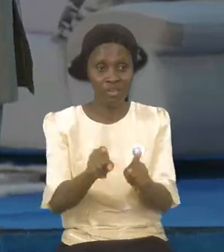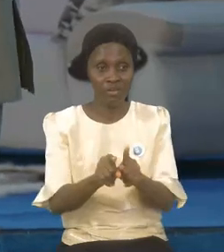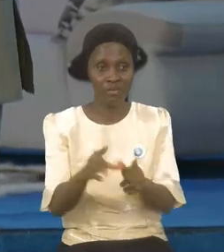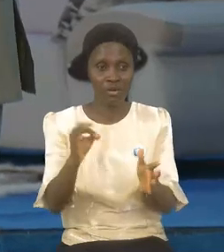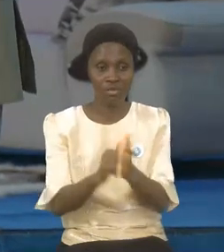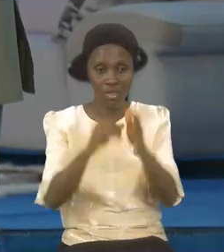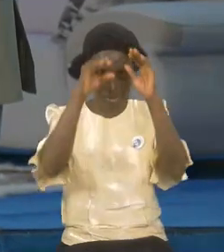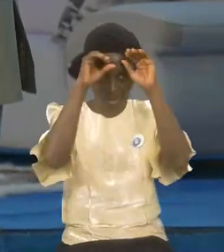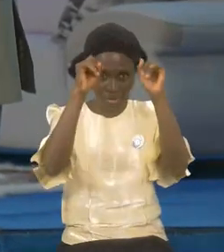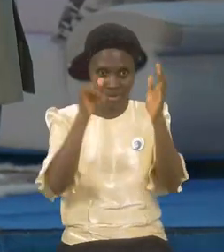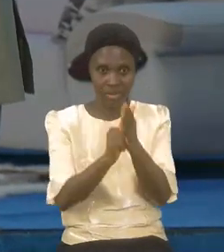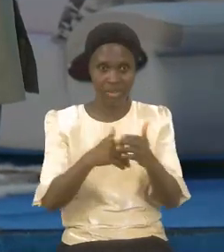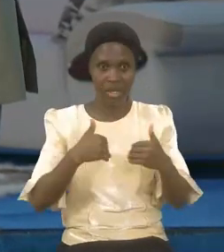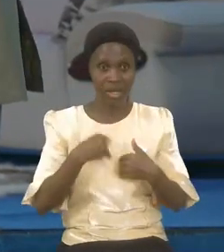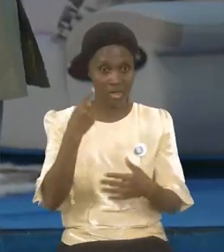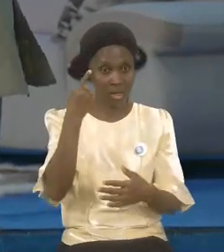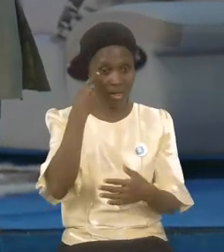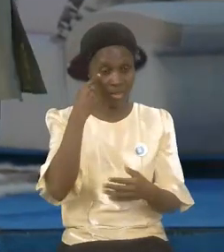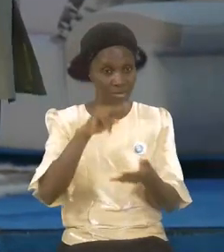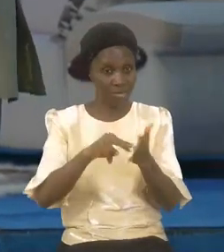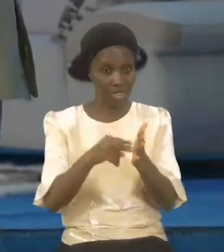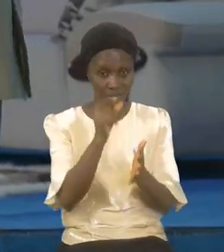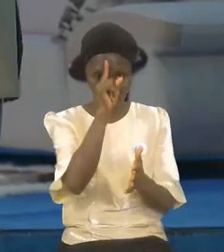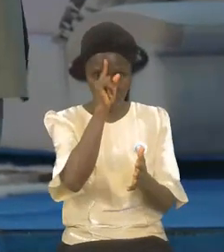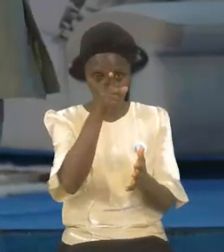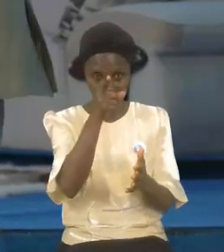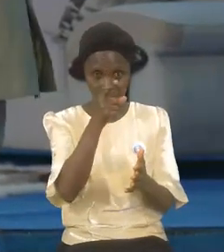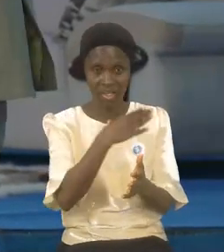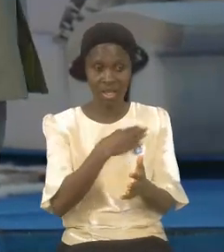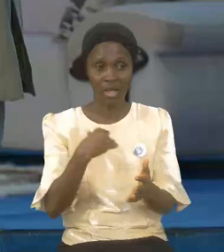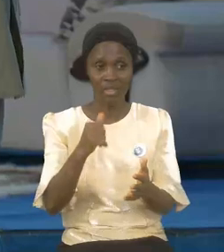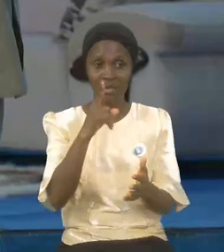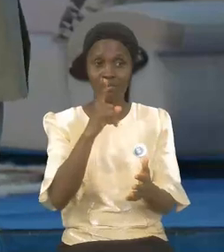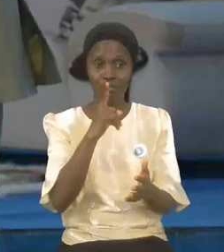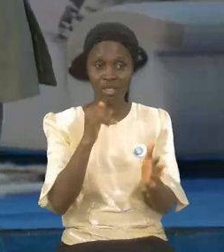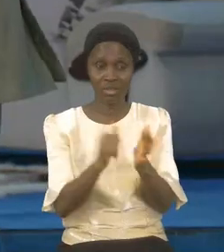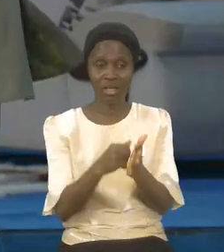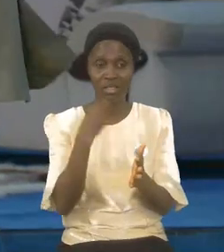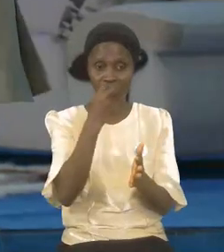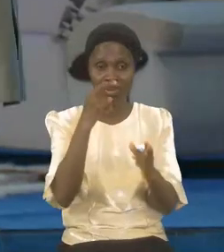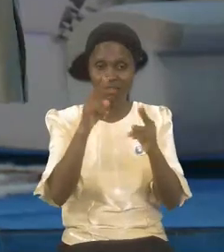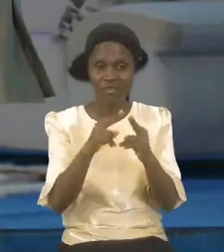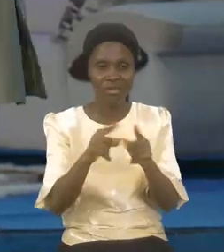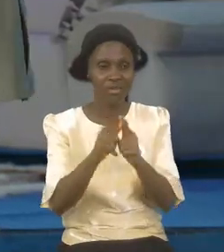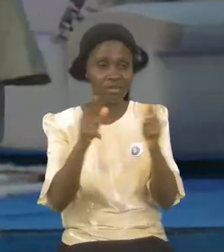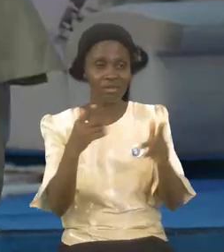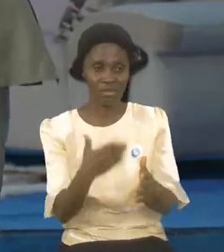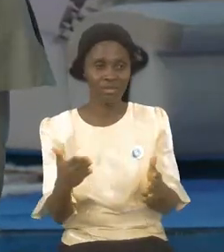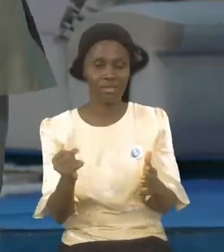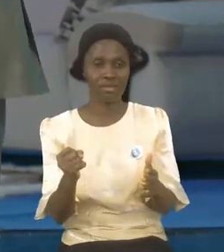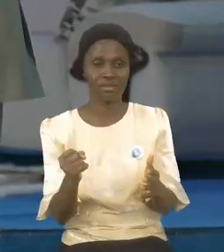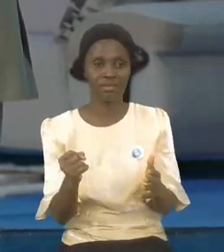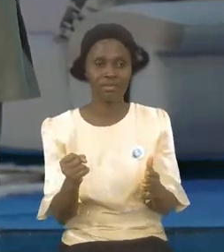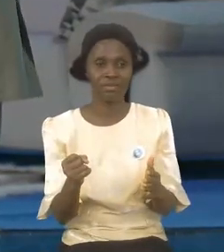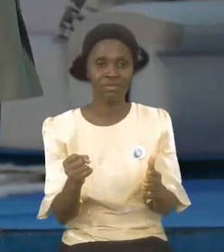tombé, sur cette corne qui avait des yeux, une bouche parlant avec